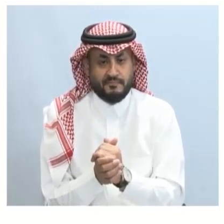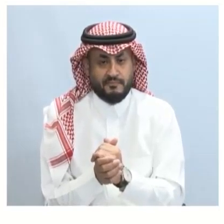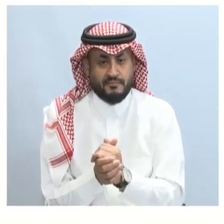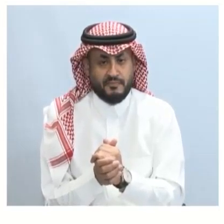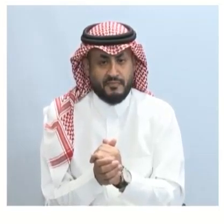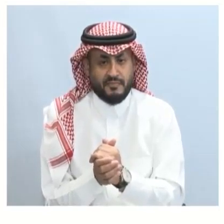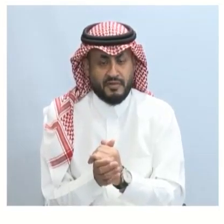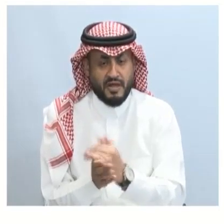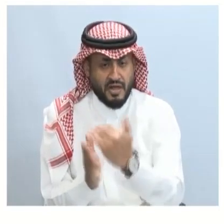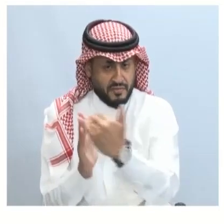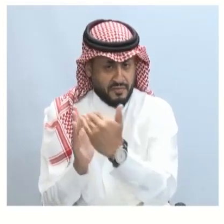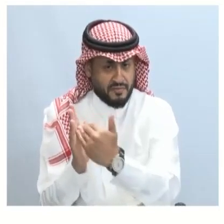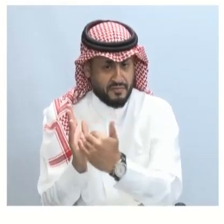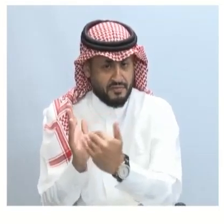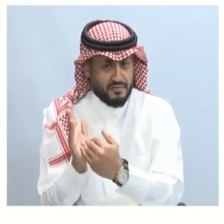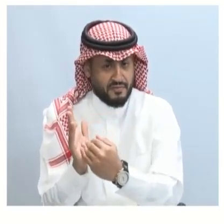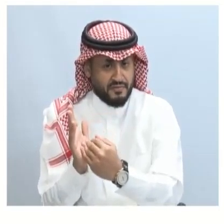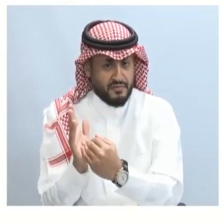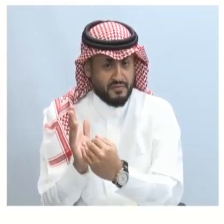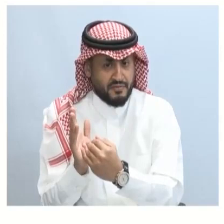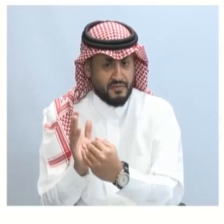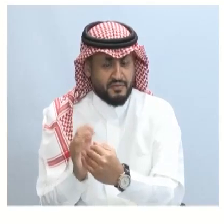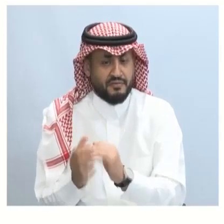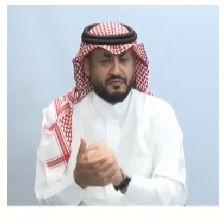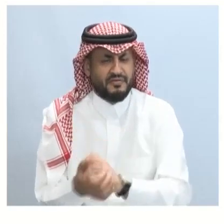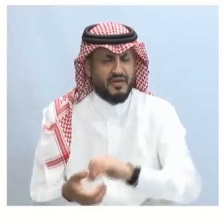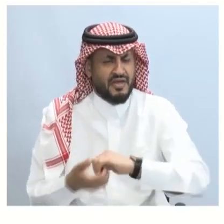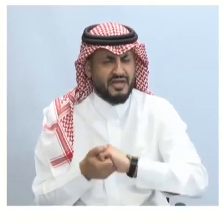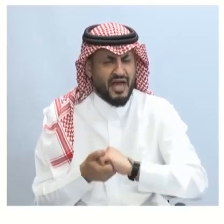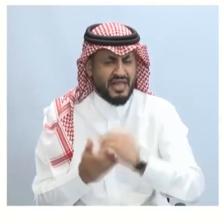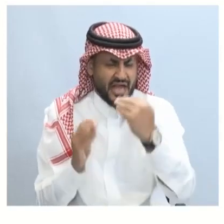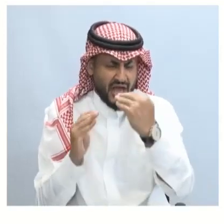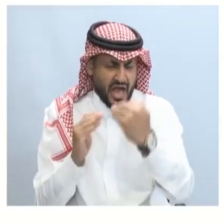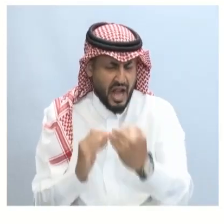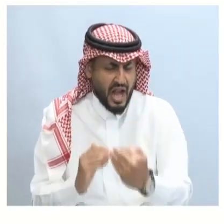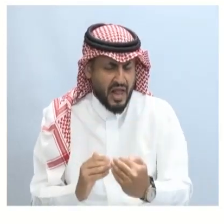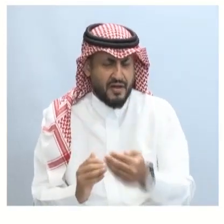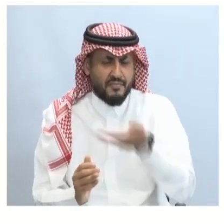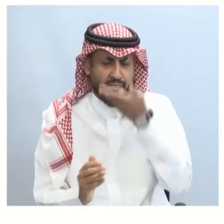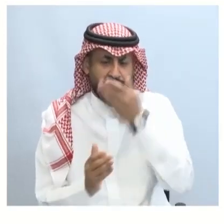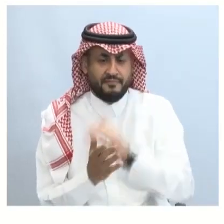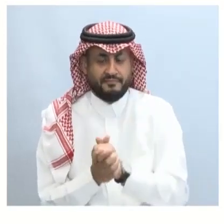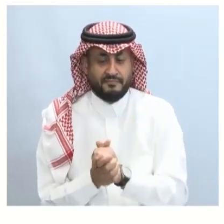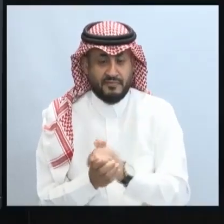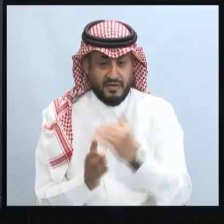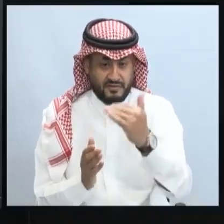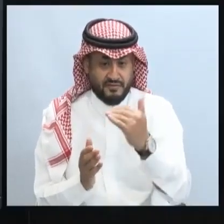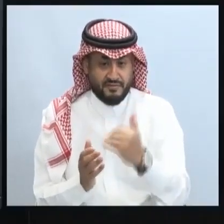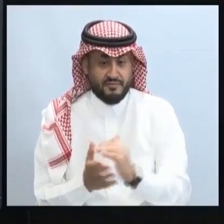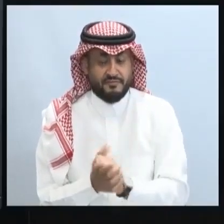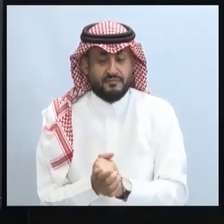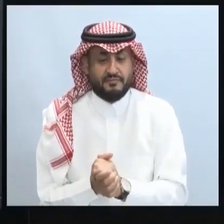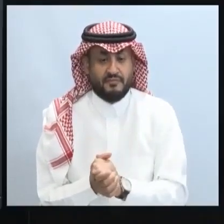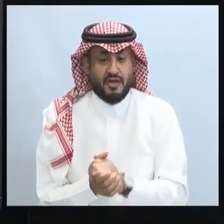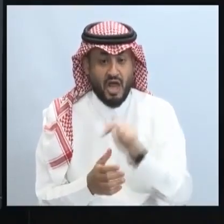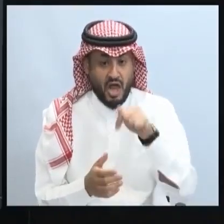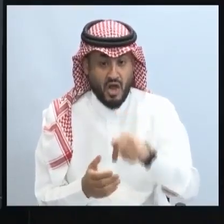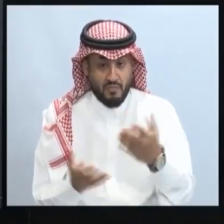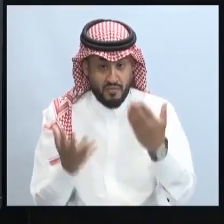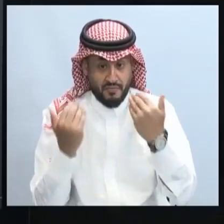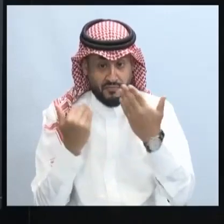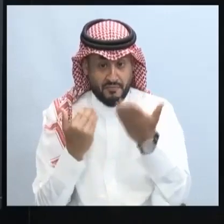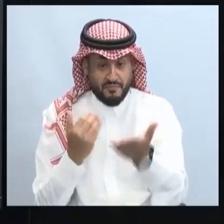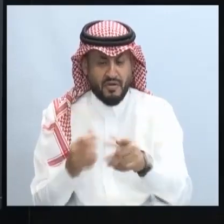بعض الطرق التي تسهم في ترشيد استهلاك الماء هذه بعض فقراتنا التي باذن الله تعالى